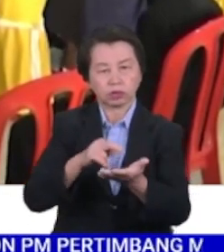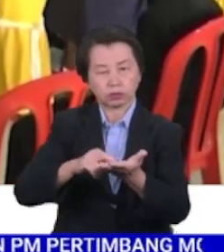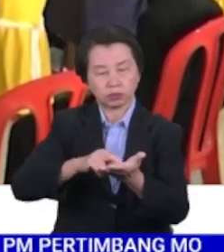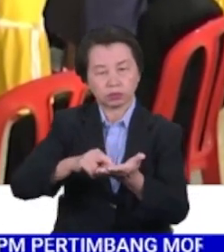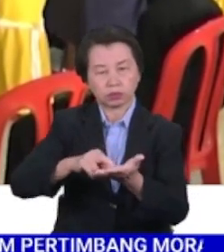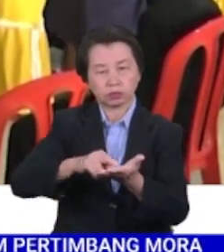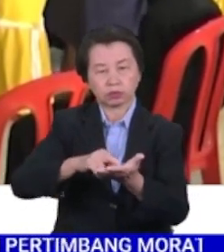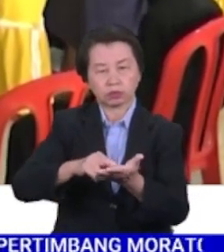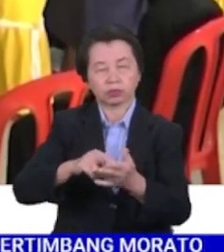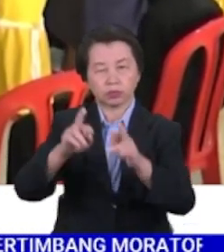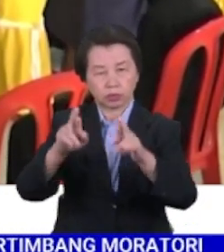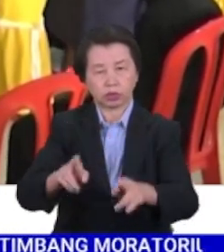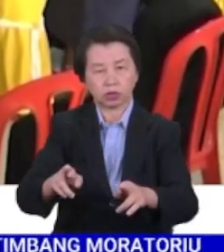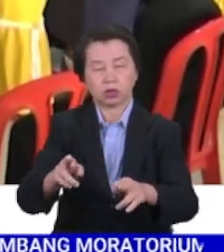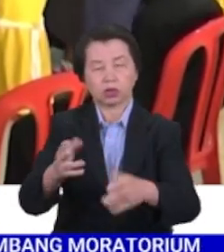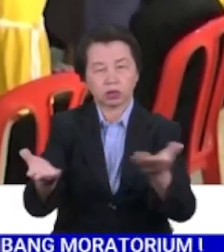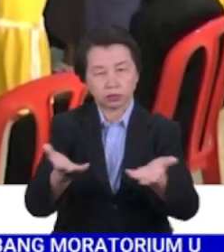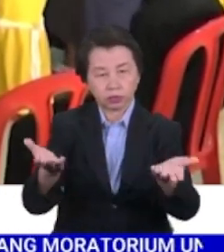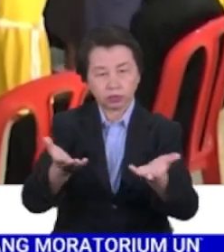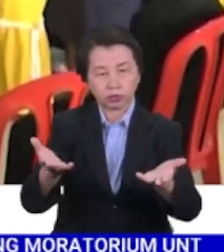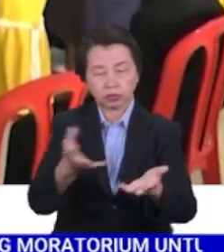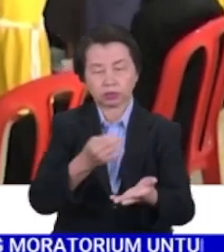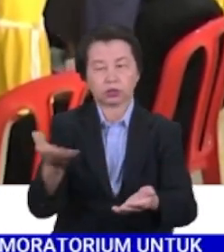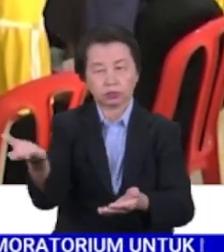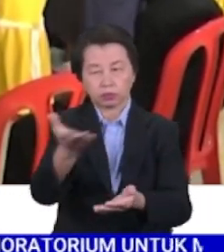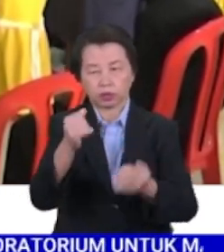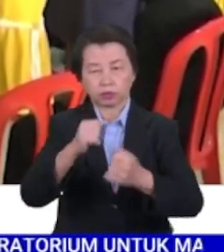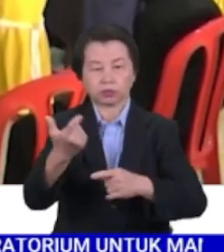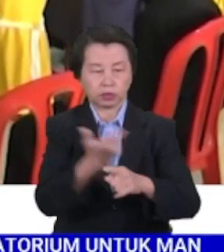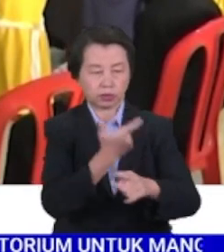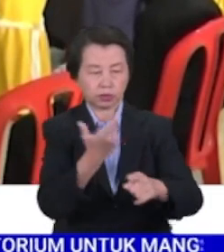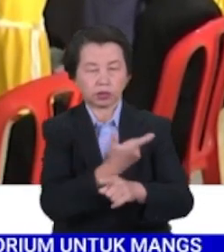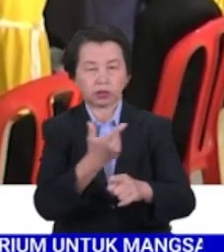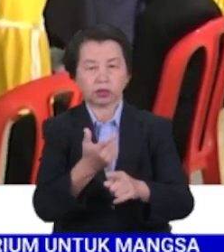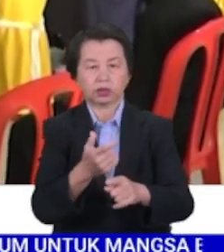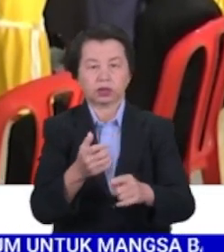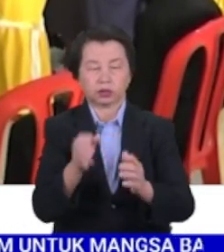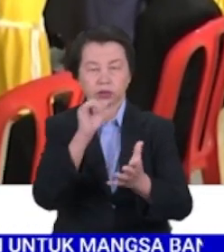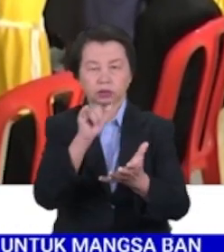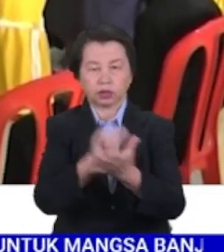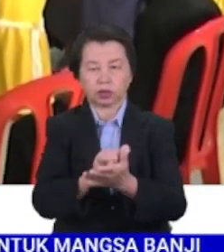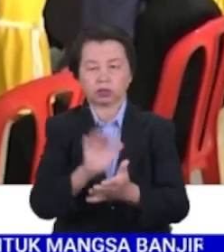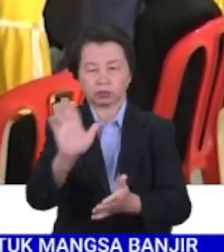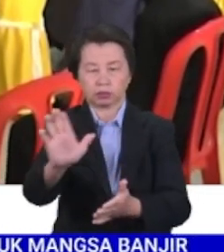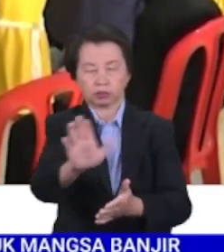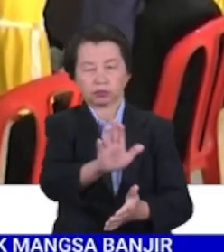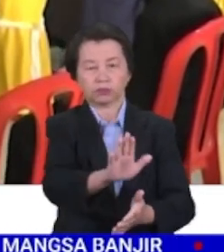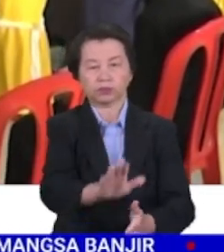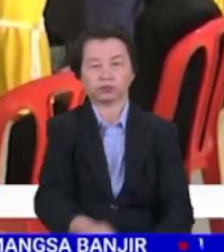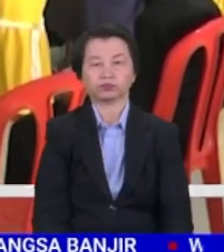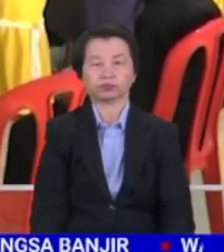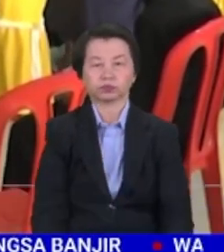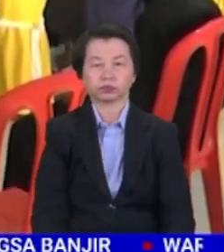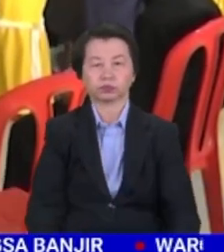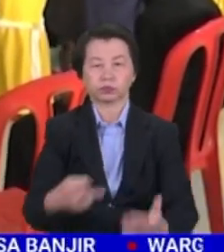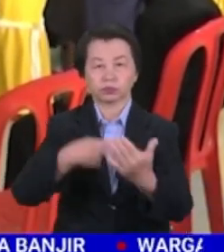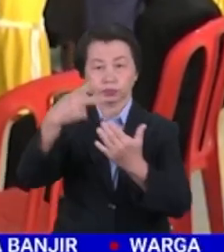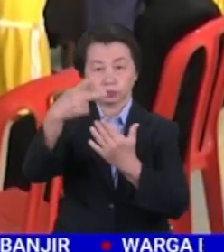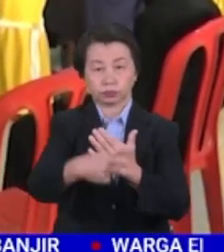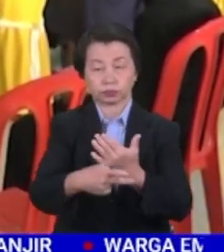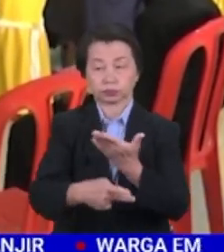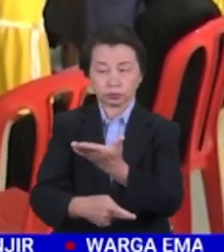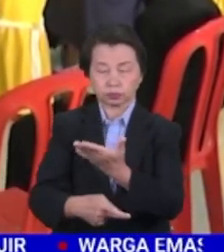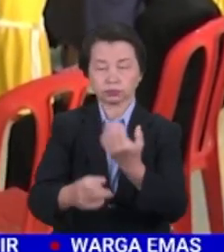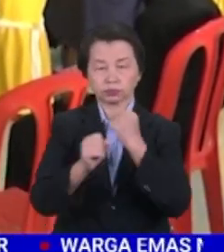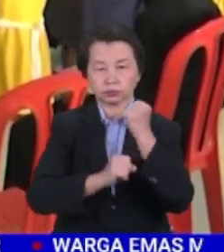merawat penduduk-penduduk yang ada dan mereka boleh melatih skill keyakinan mereka sendiri. Jelasnya lagi, program tersebut